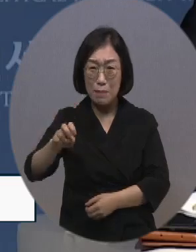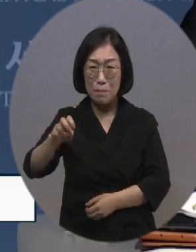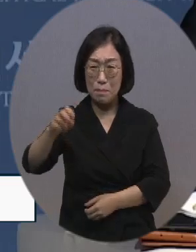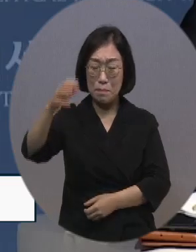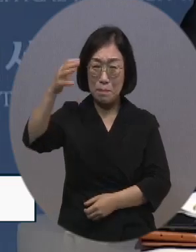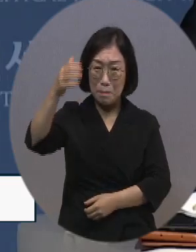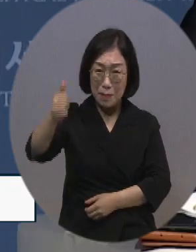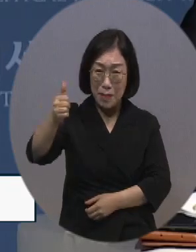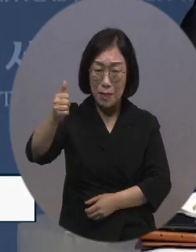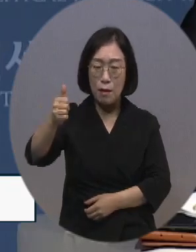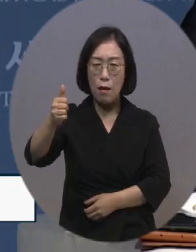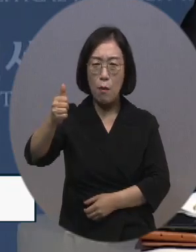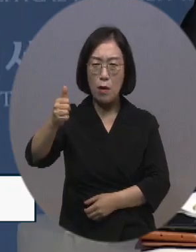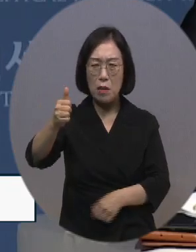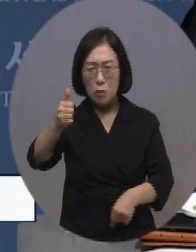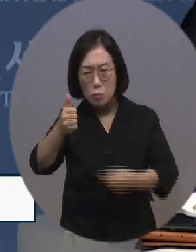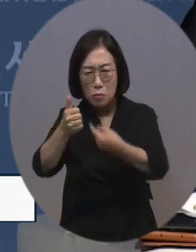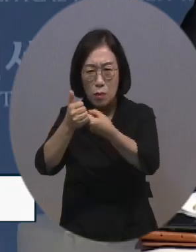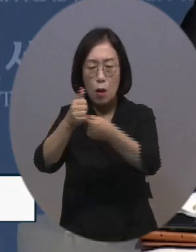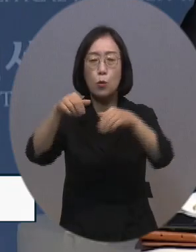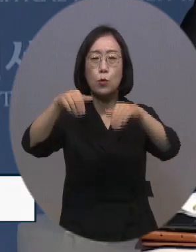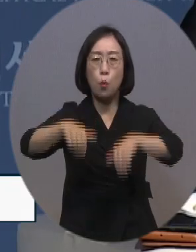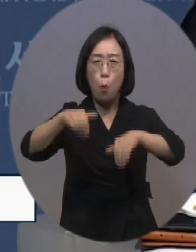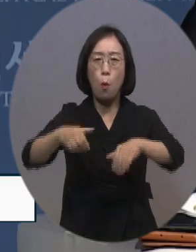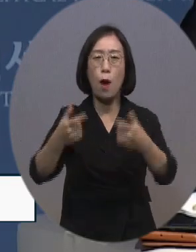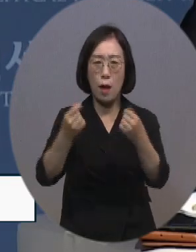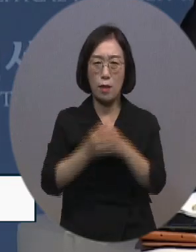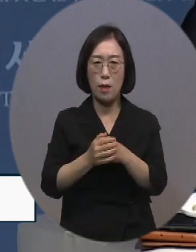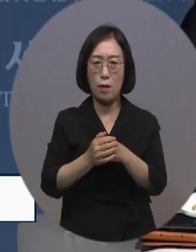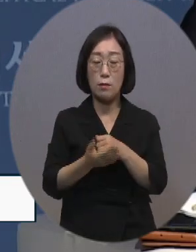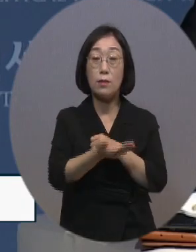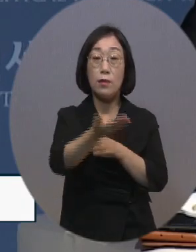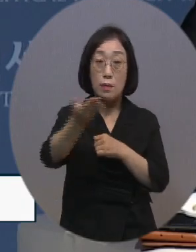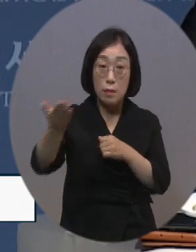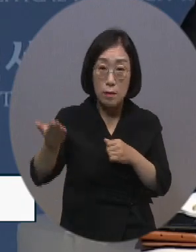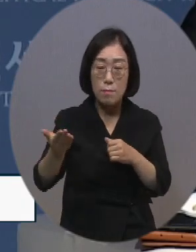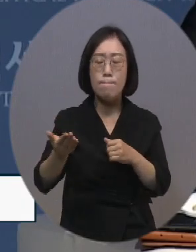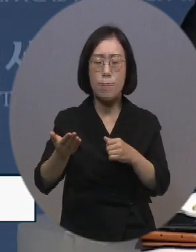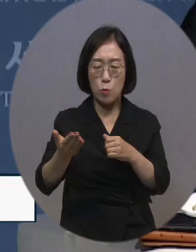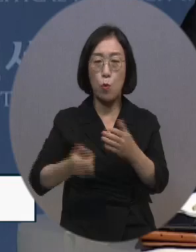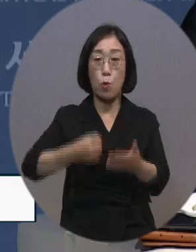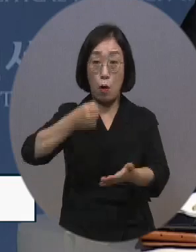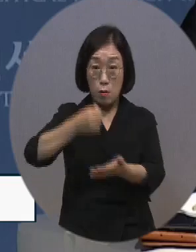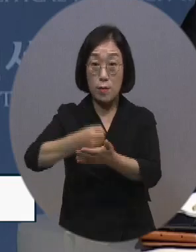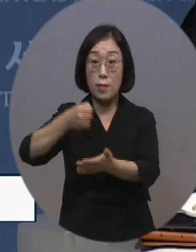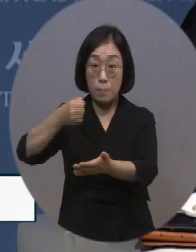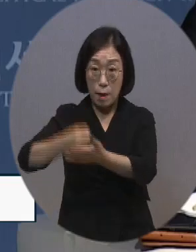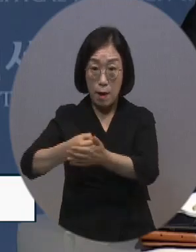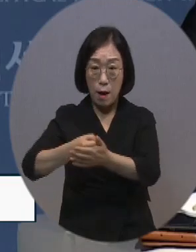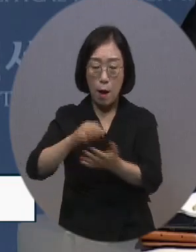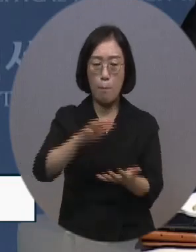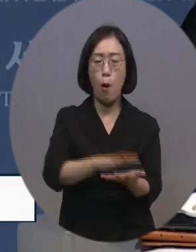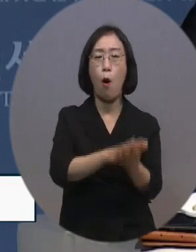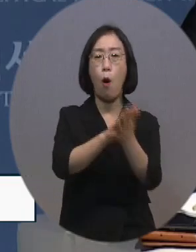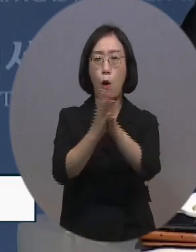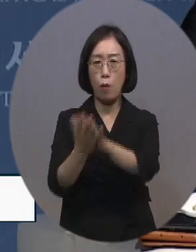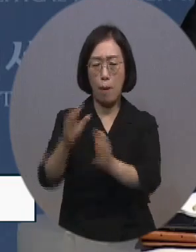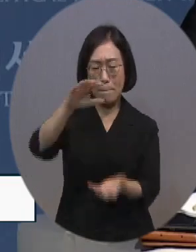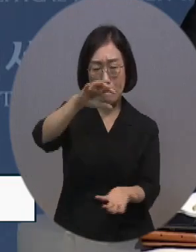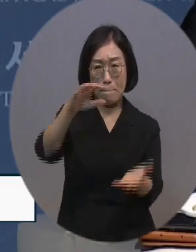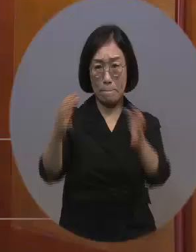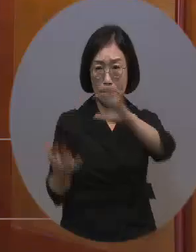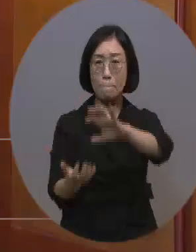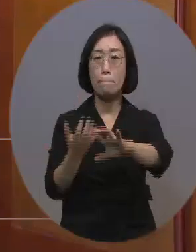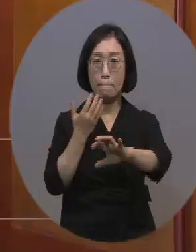인식을 시키면서 당신들만이 북한이 변화를 가져올 수 있는 주체라는 그 주체적인 영향으로 포섭을 하는 게 필요하다고